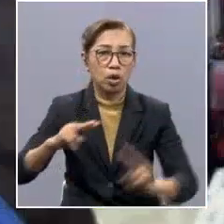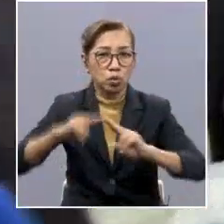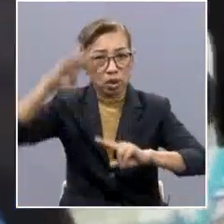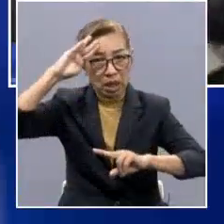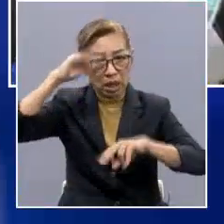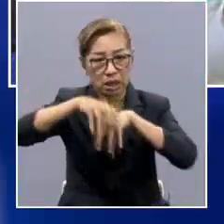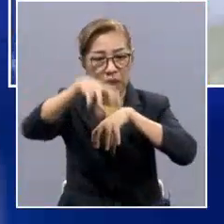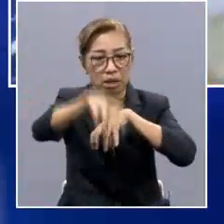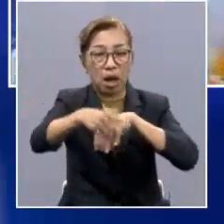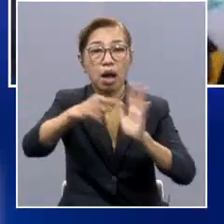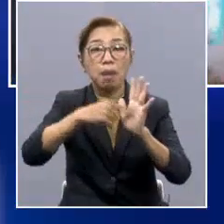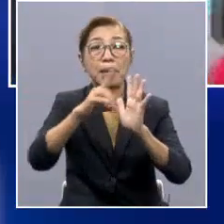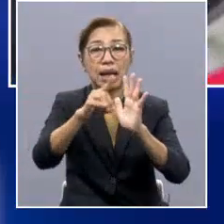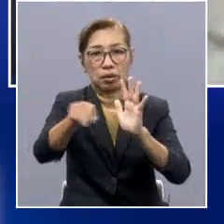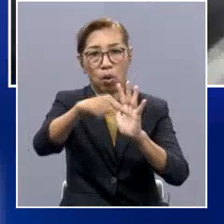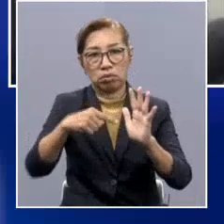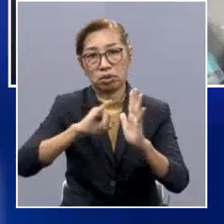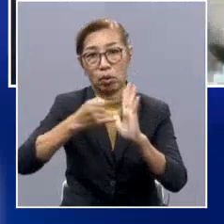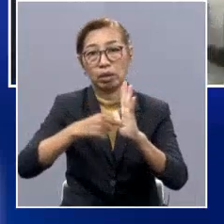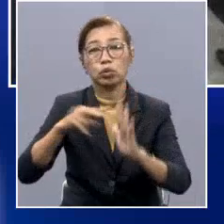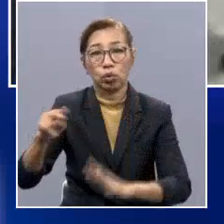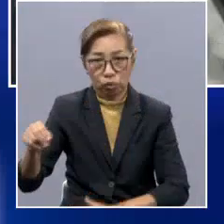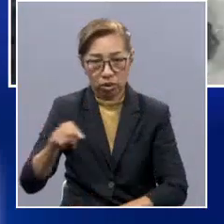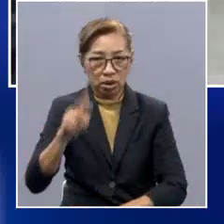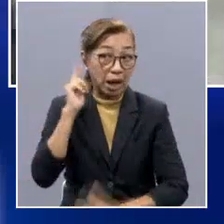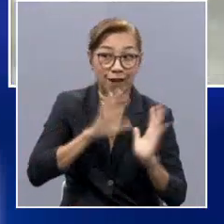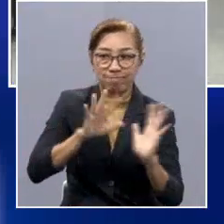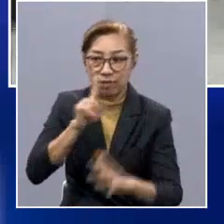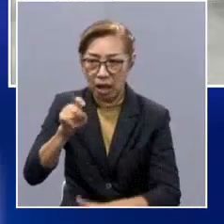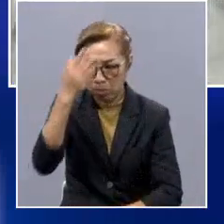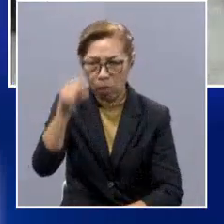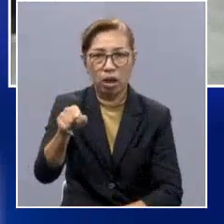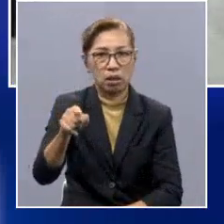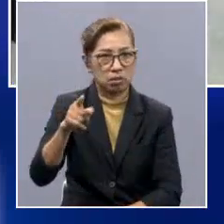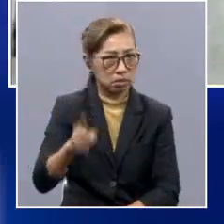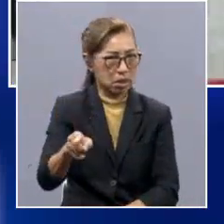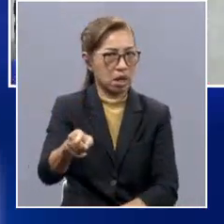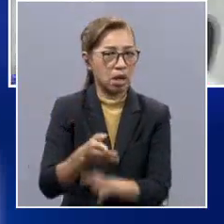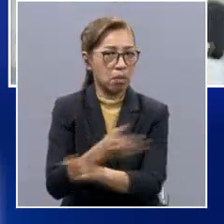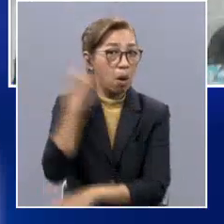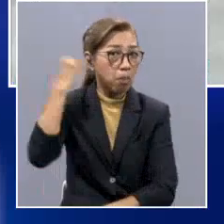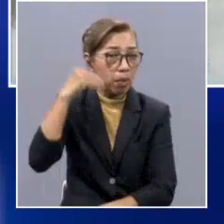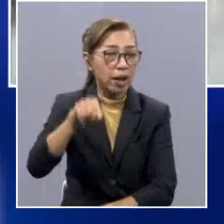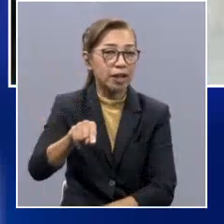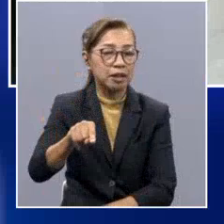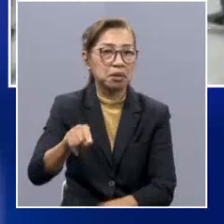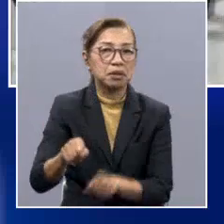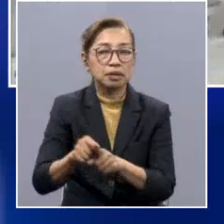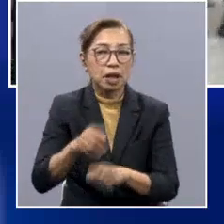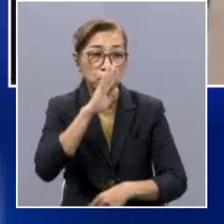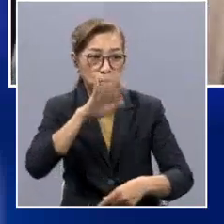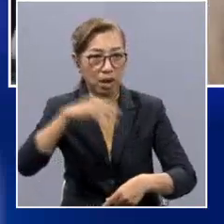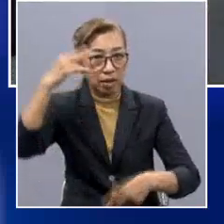นะครับที่นนทบุรีก็ต้องถามหน่อยอ่ะเพราะว่ามันจังหวะมันใช่จังหวะมันได้อ่ะเพราะว่าที่ผ่านมาก็คือนำหน้า